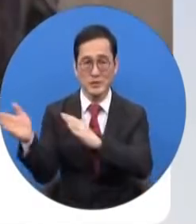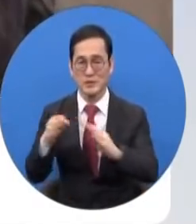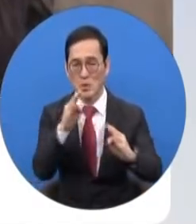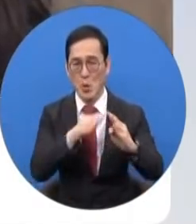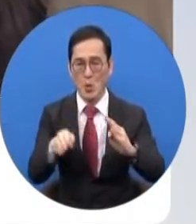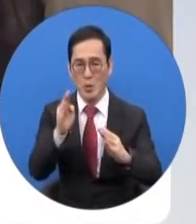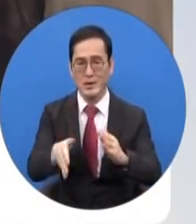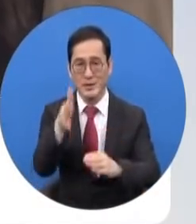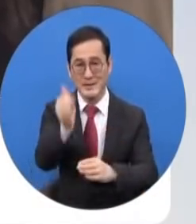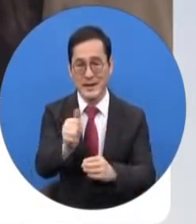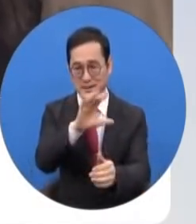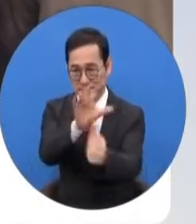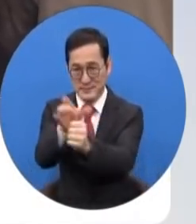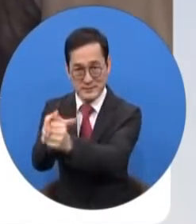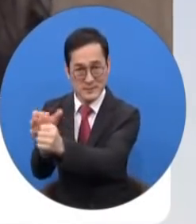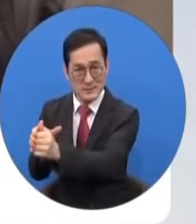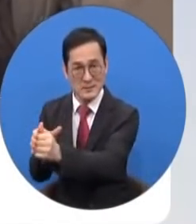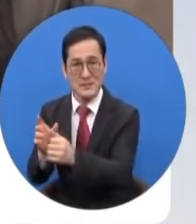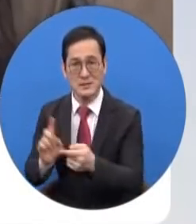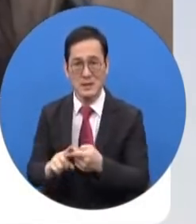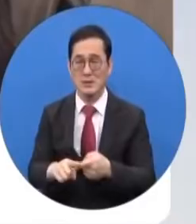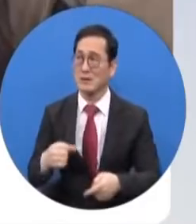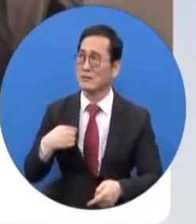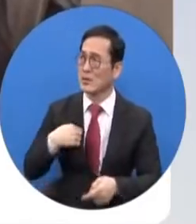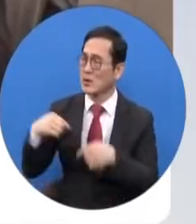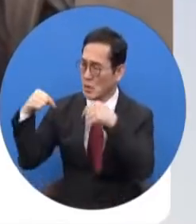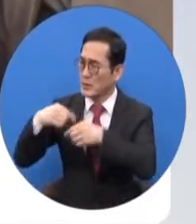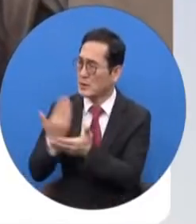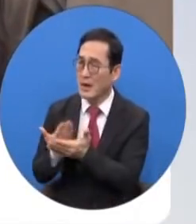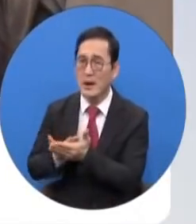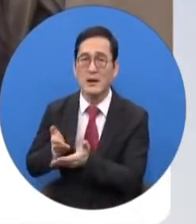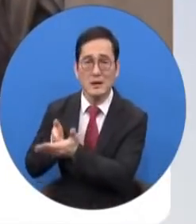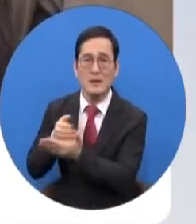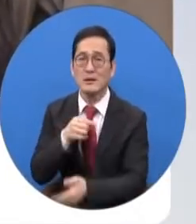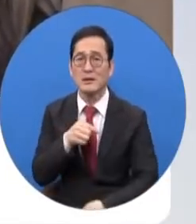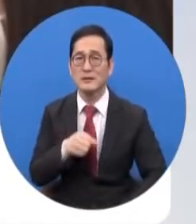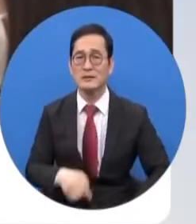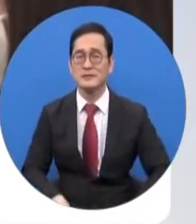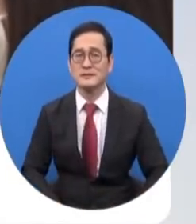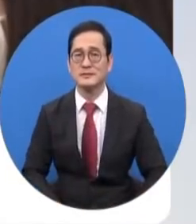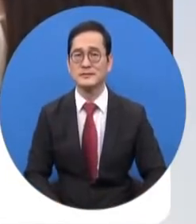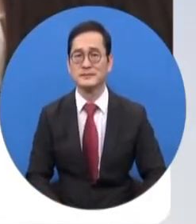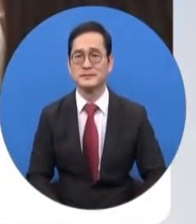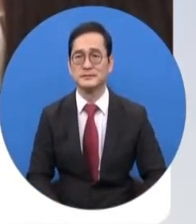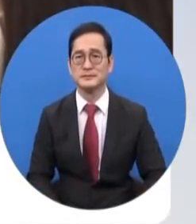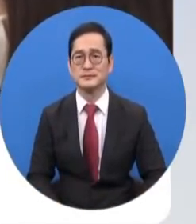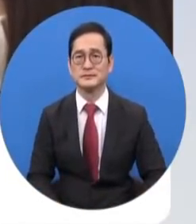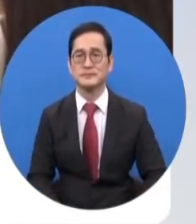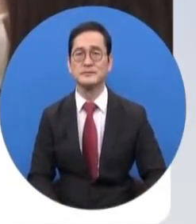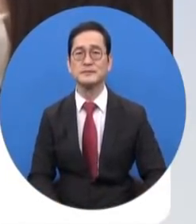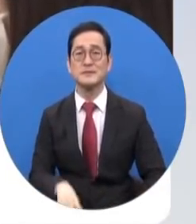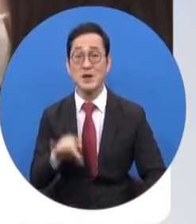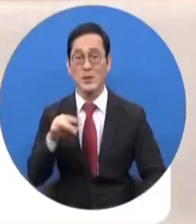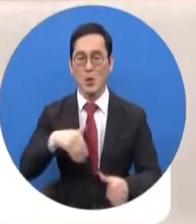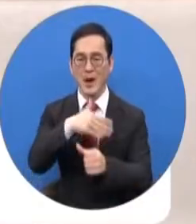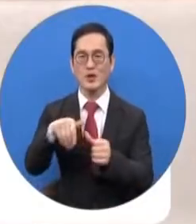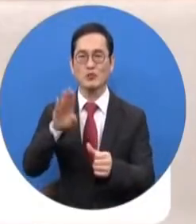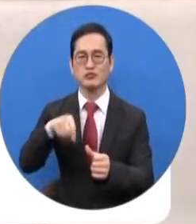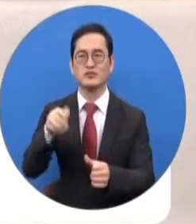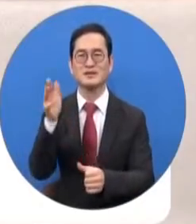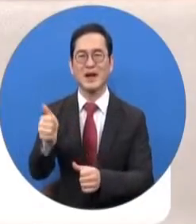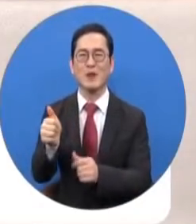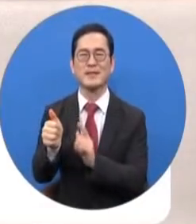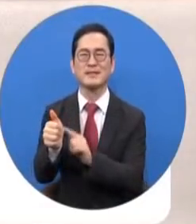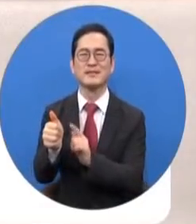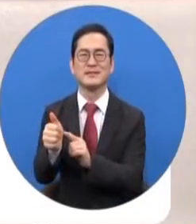인사를 새 정부와 협의해달라는 것입니다. 이 문제가 불거지게 된 이유는 제가 생각할 때는 김은경 전 환경부 장관 사태